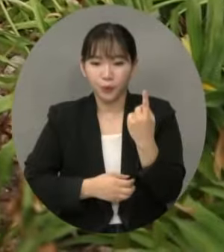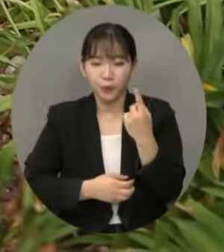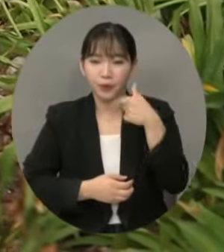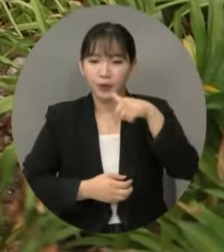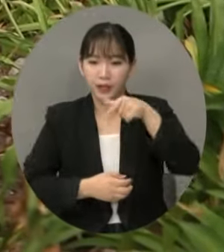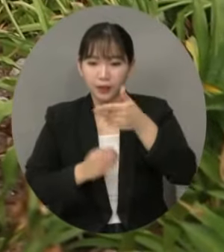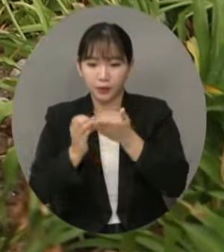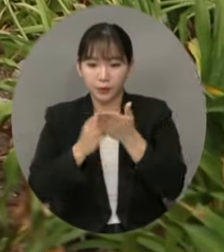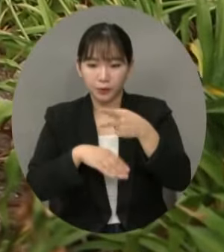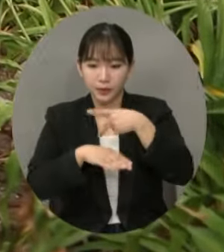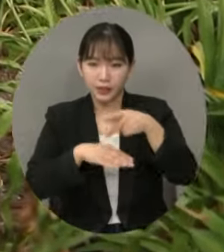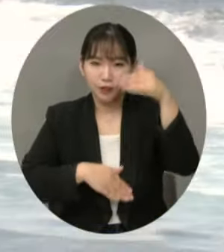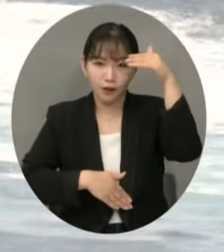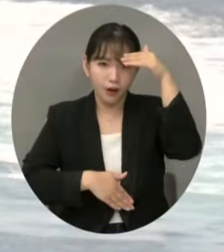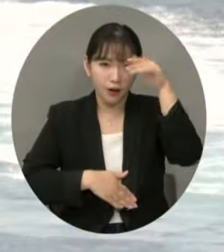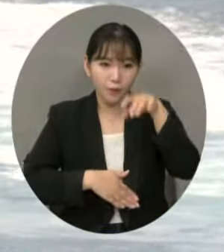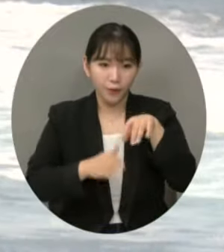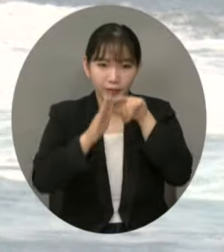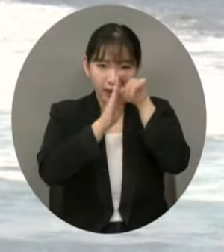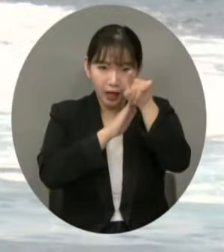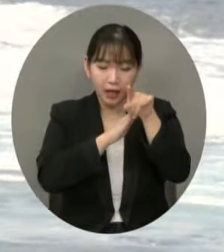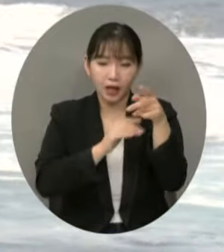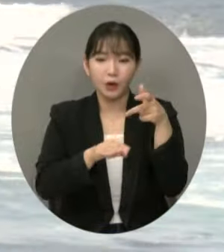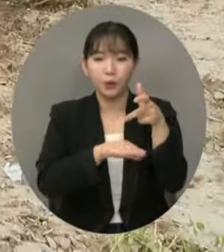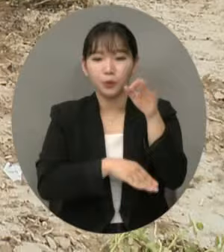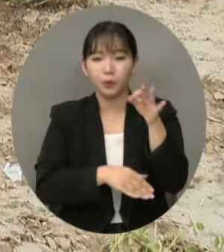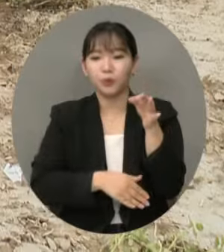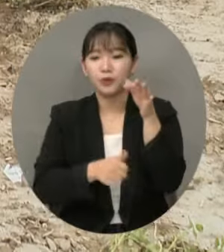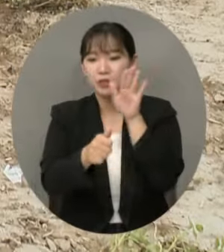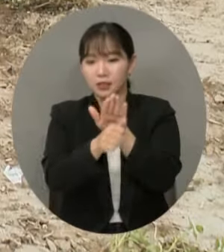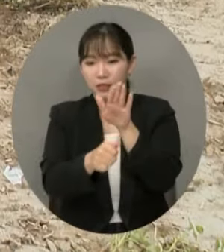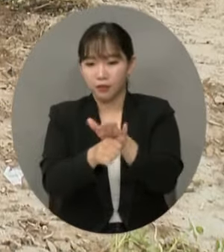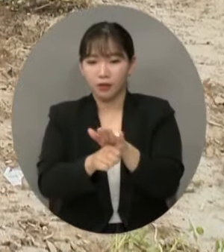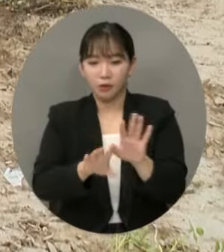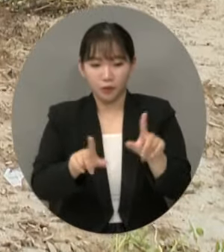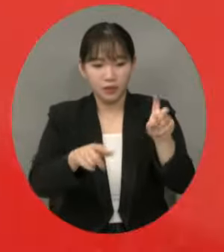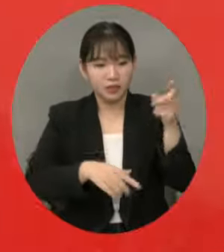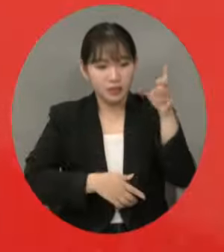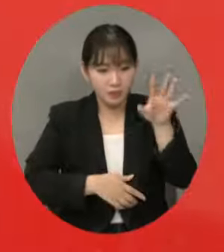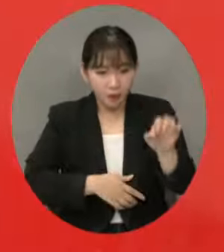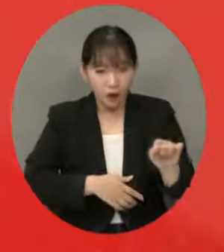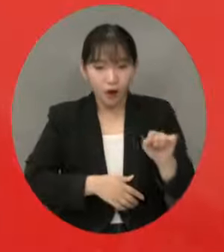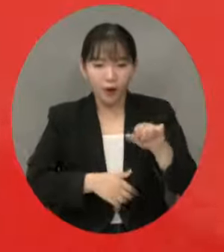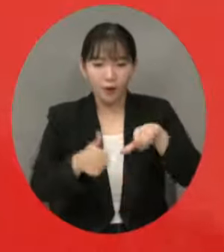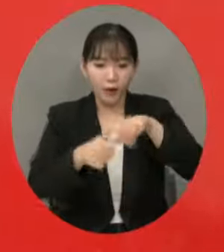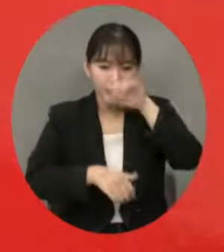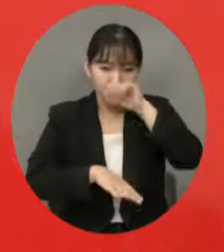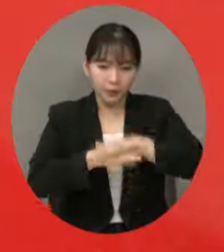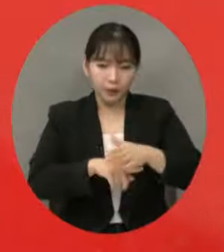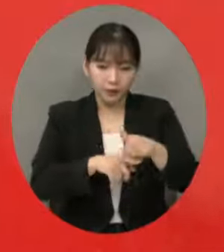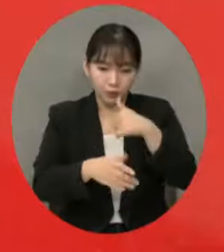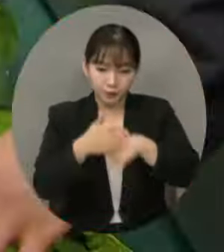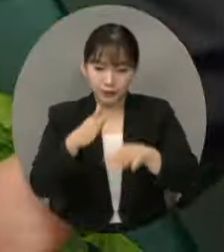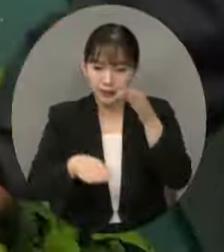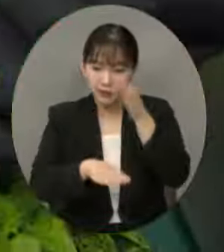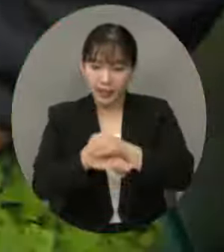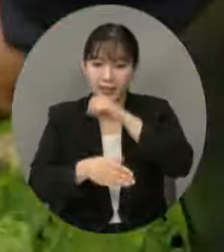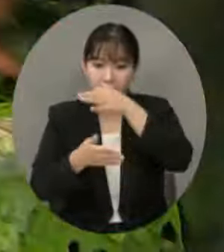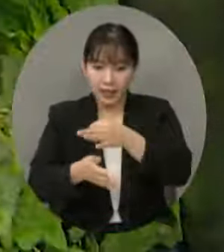신안군 관광명소를 여행할 경우 교통비를 지원하고 올해 10억 원인 신안군 친환경 농수산물 구매